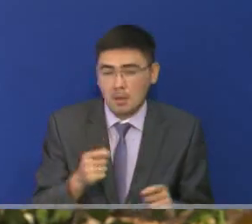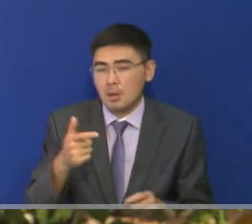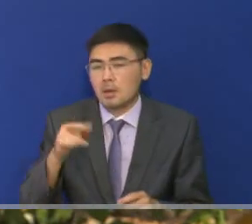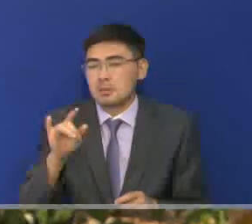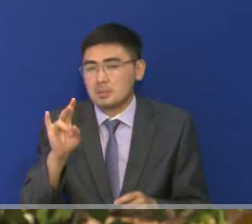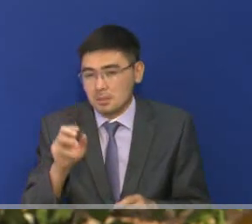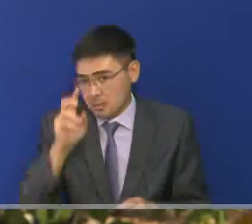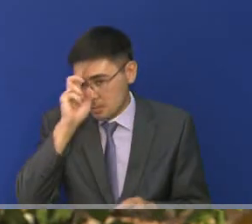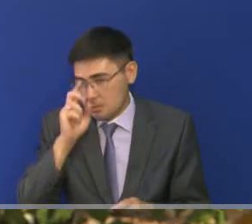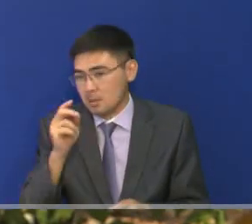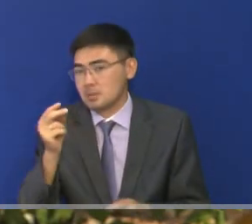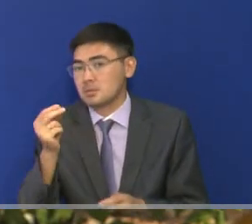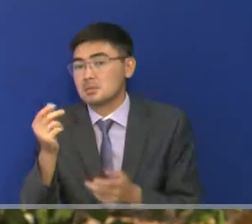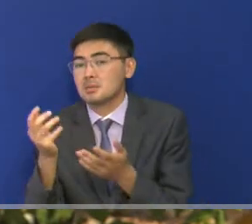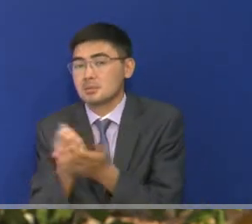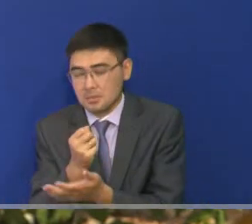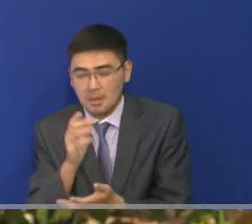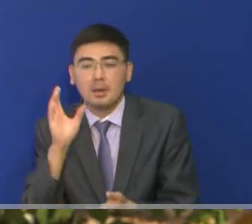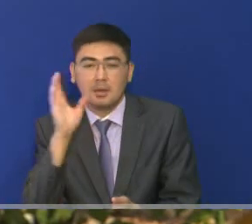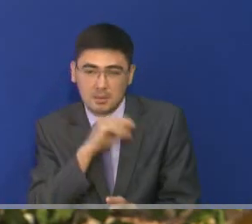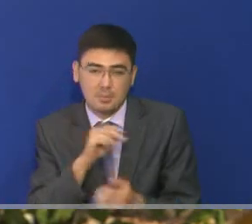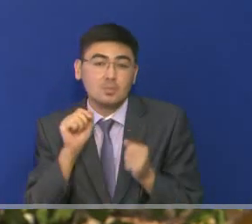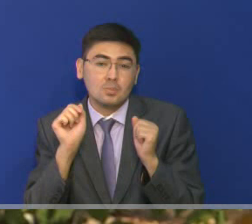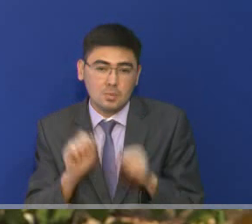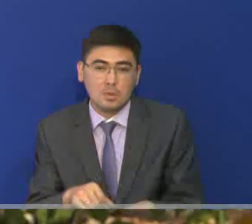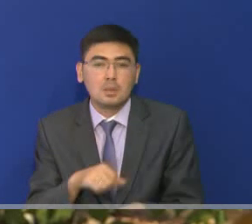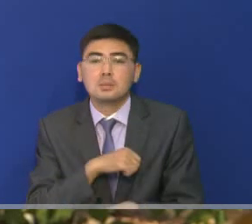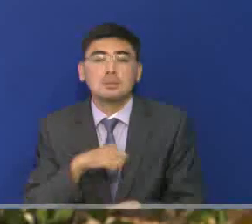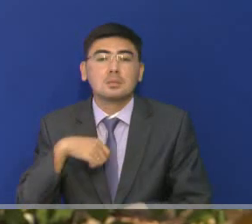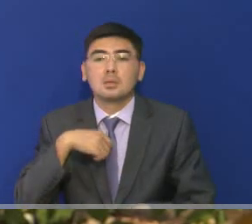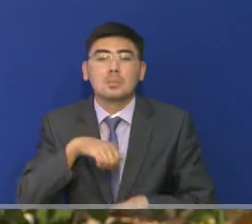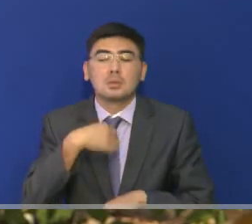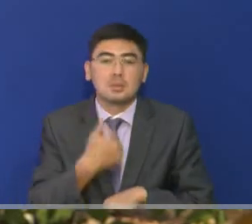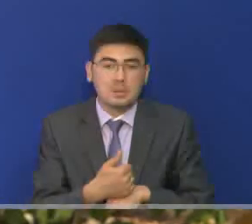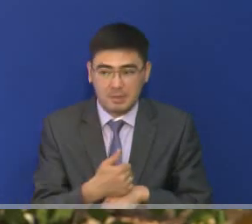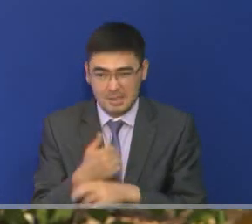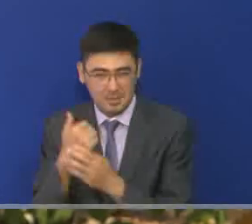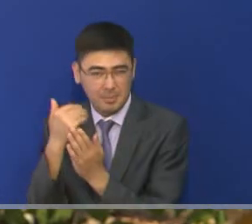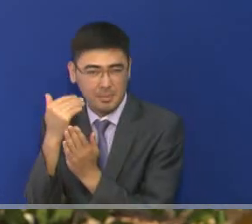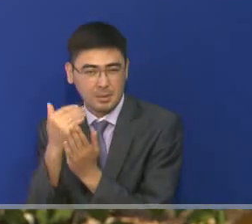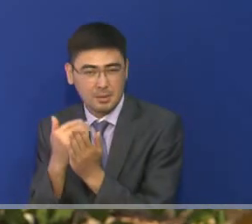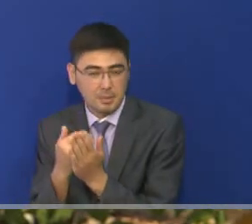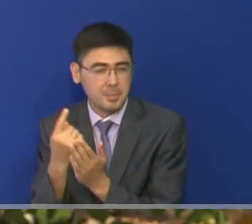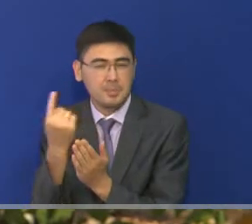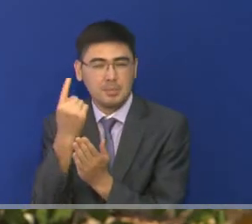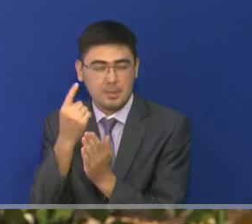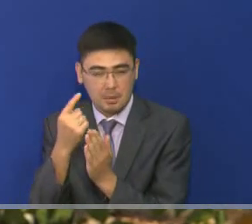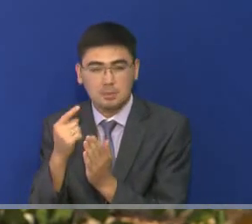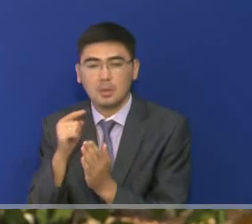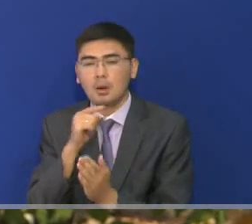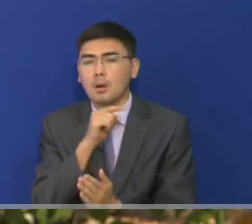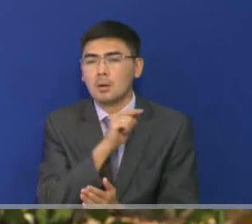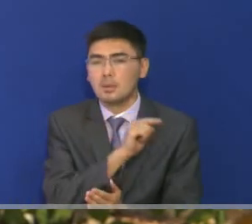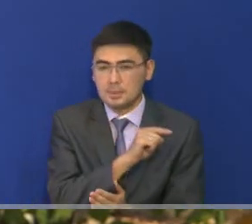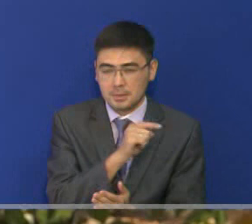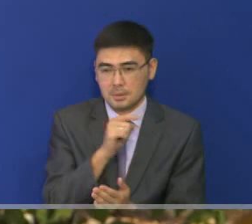басты шарты грант алуды. Олар жаңағы бағдарламаның бірінші бағыты шеңберінде кәсіптік